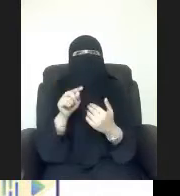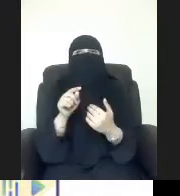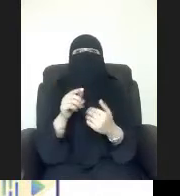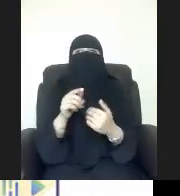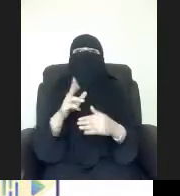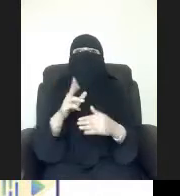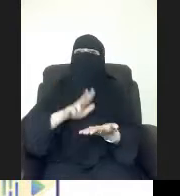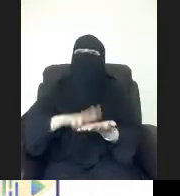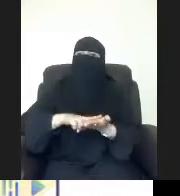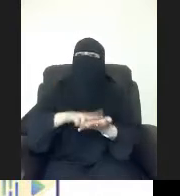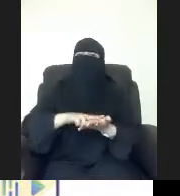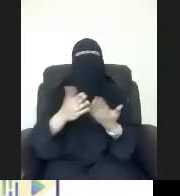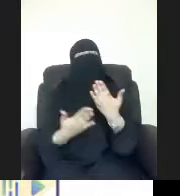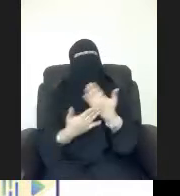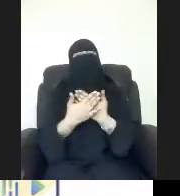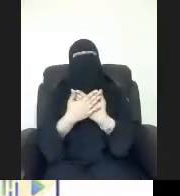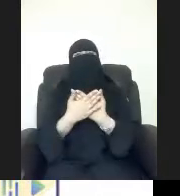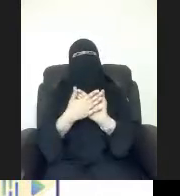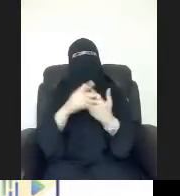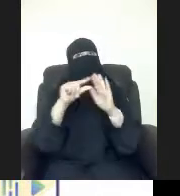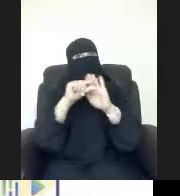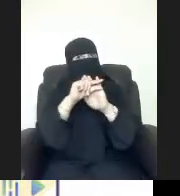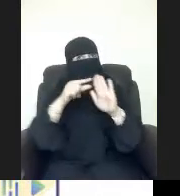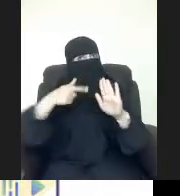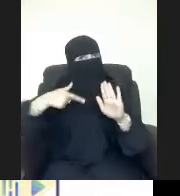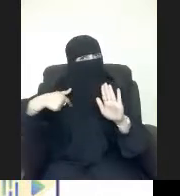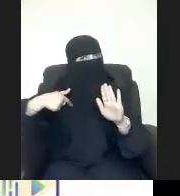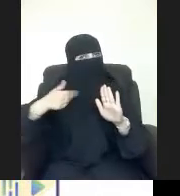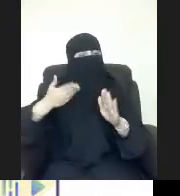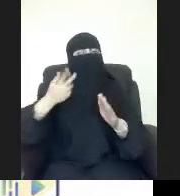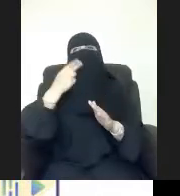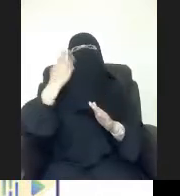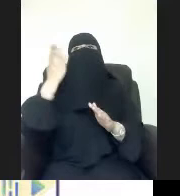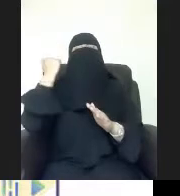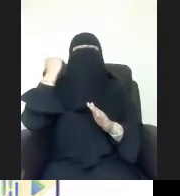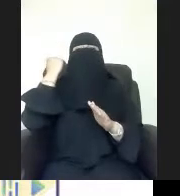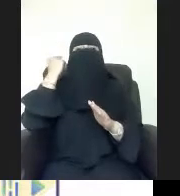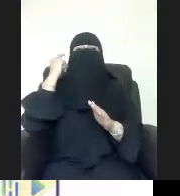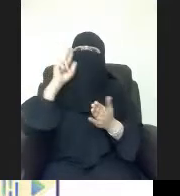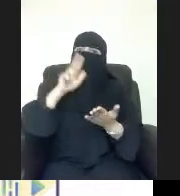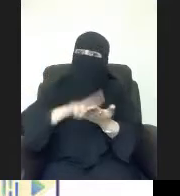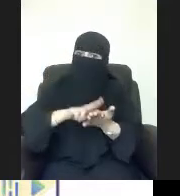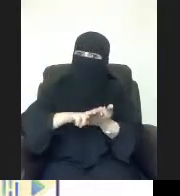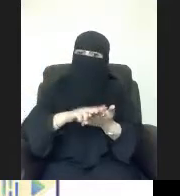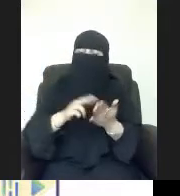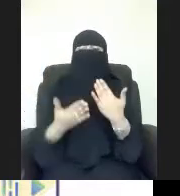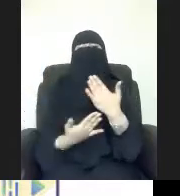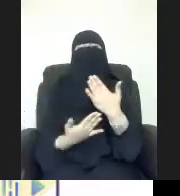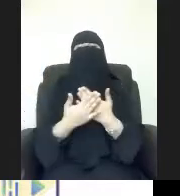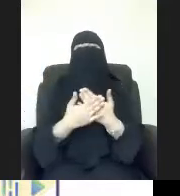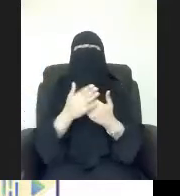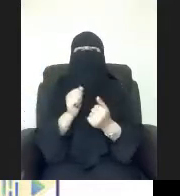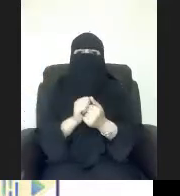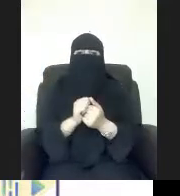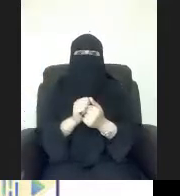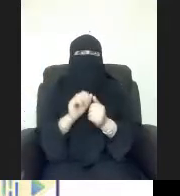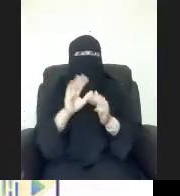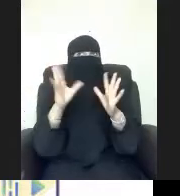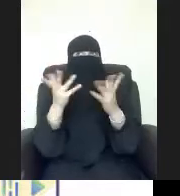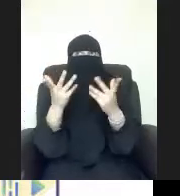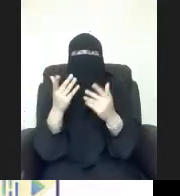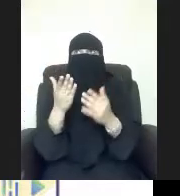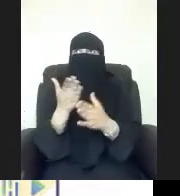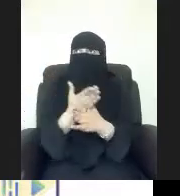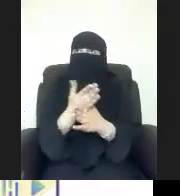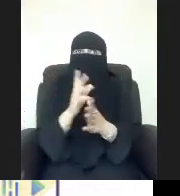التدريس بالتعلم المدمج؟ لماذا نطالب بالتعلم المدمج؟ لماذا الملتقى الافتراضي للتعلم المدمج؟ لماذا أصبح في